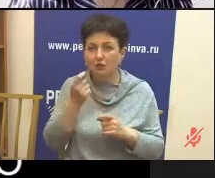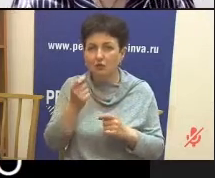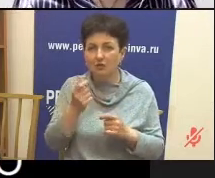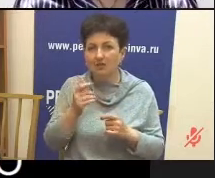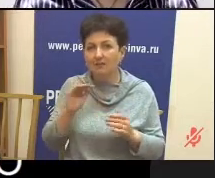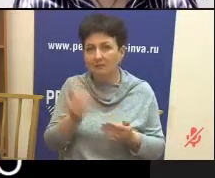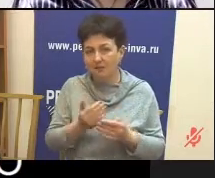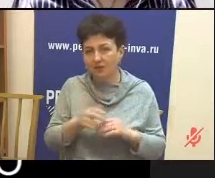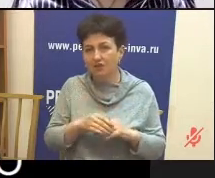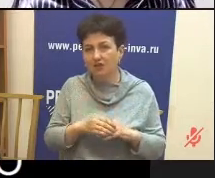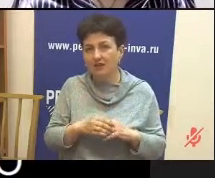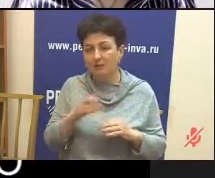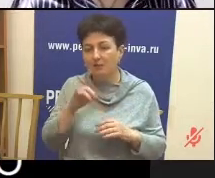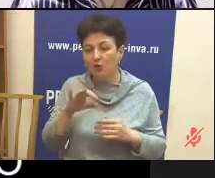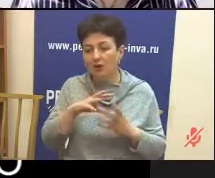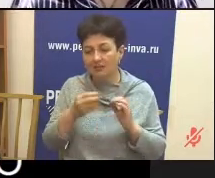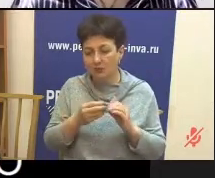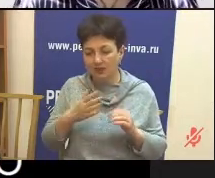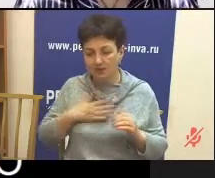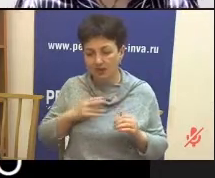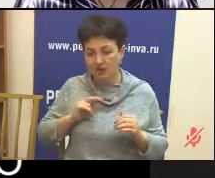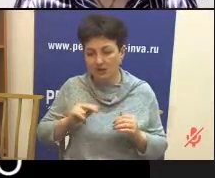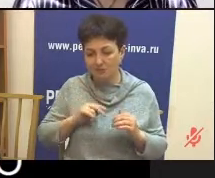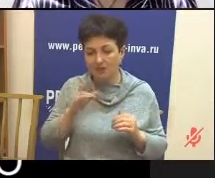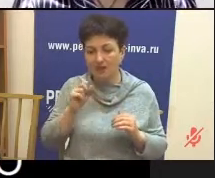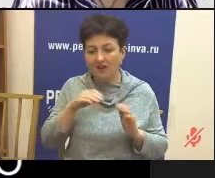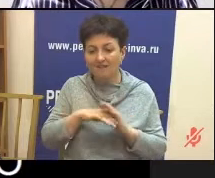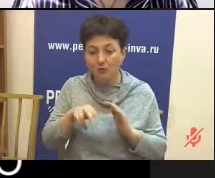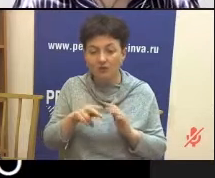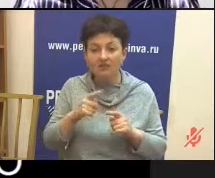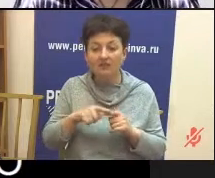более провокационной, чуть более... чуть меньше, наверное, про